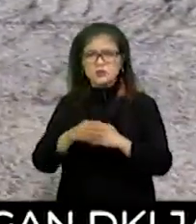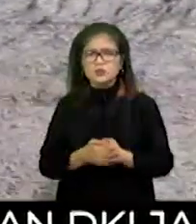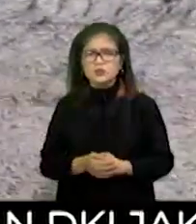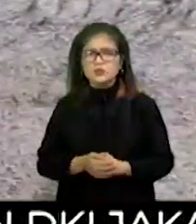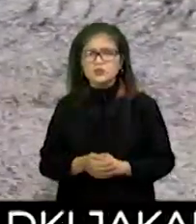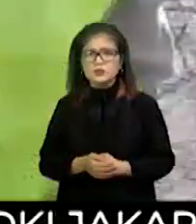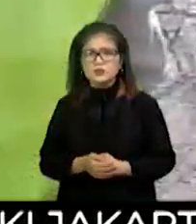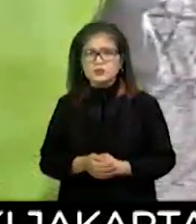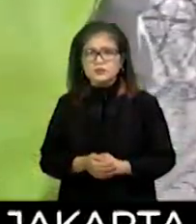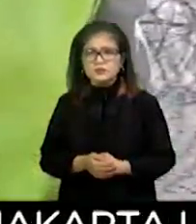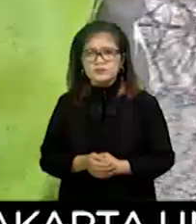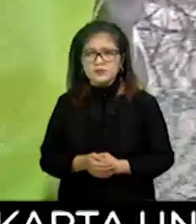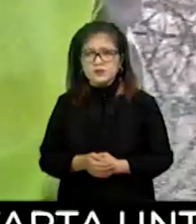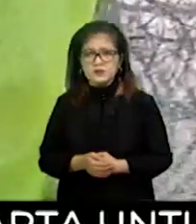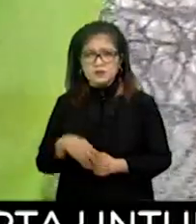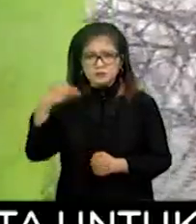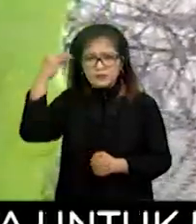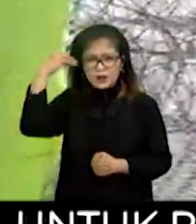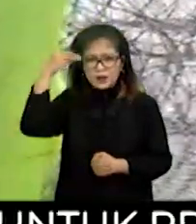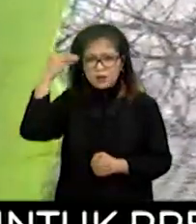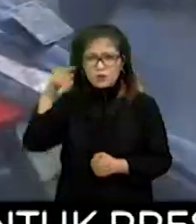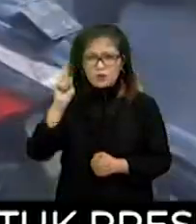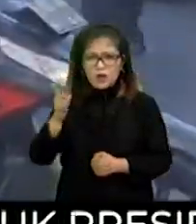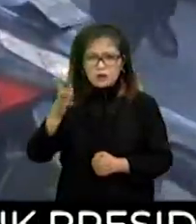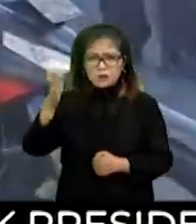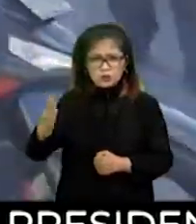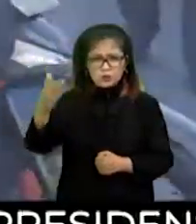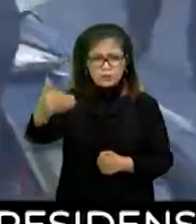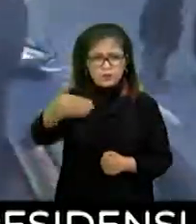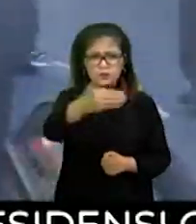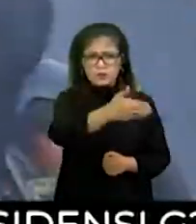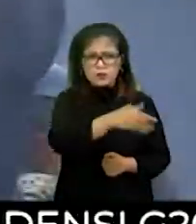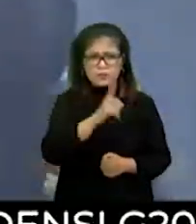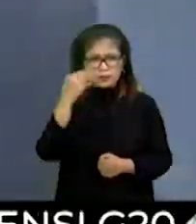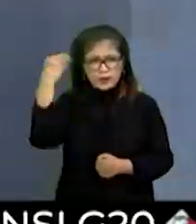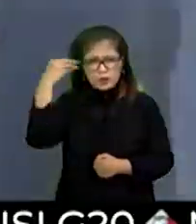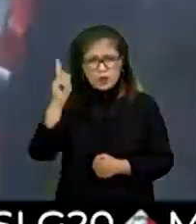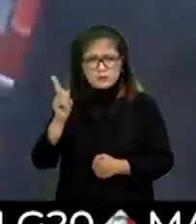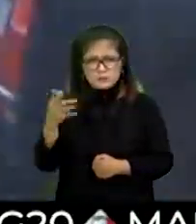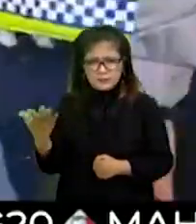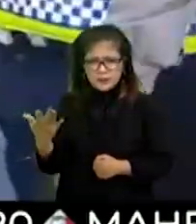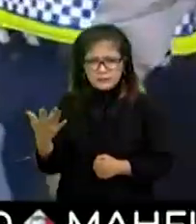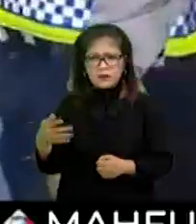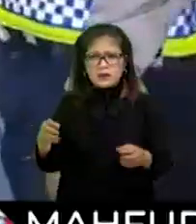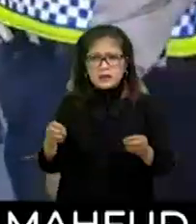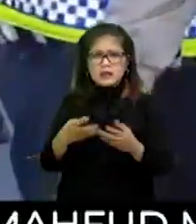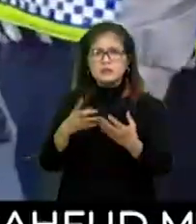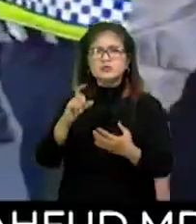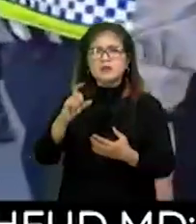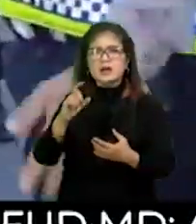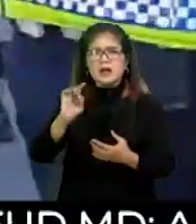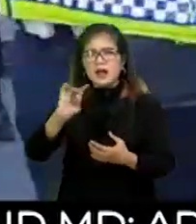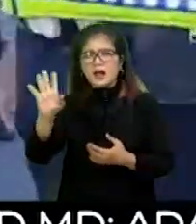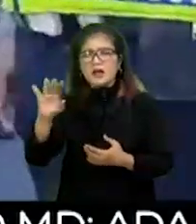Bahkan sejumlah pengendara juga kebingungan dengan banyaknya akses jalan yang disekat dan tidak berhasil menemukan jalur alternatif untuk sampai ke